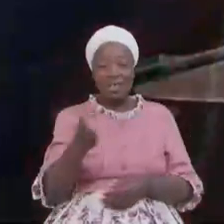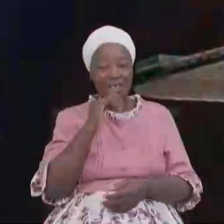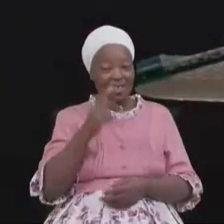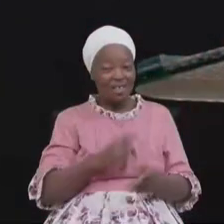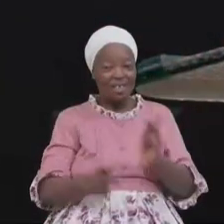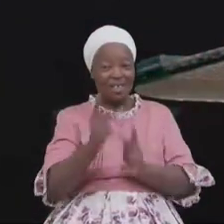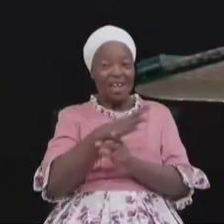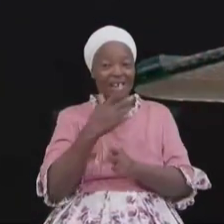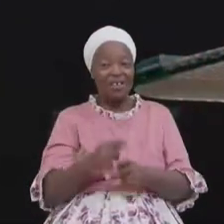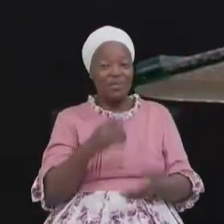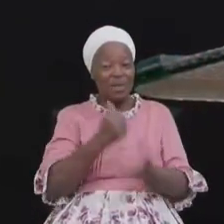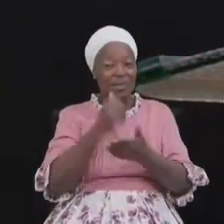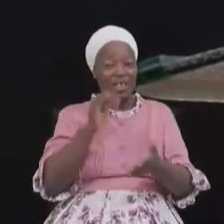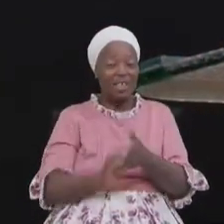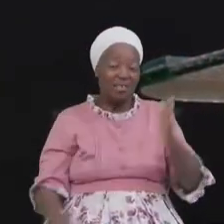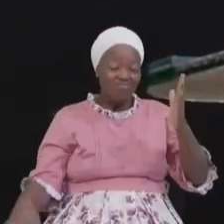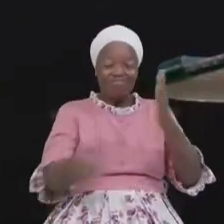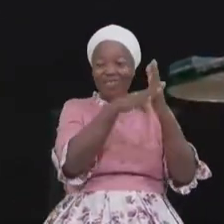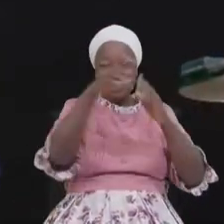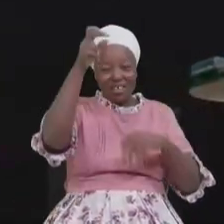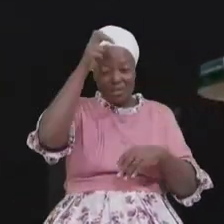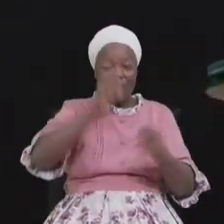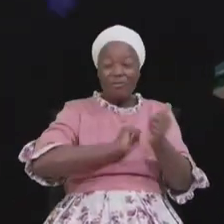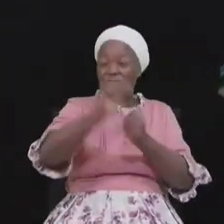qui chasse les démons très très loin.